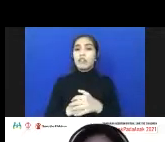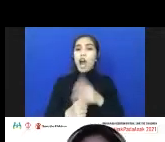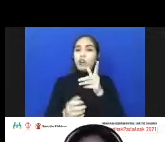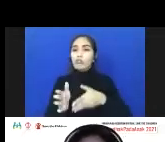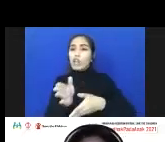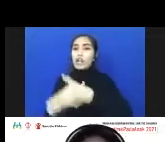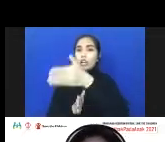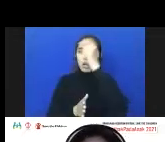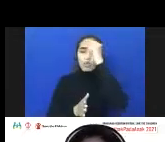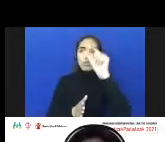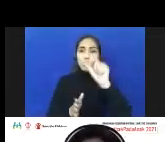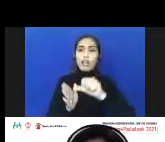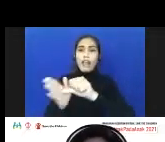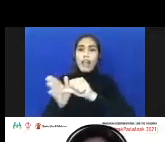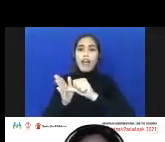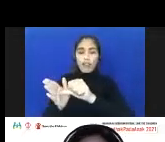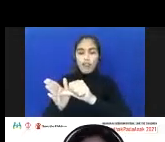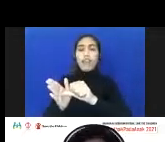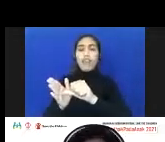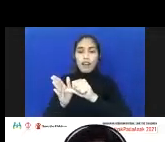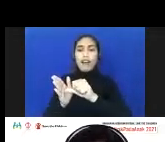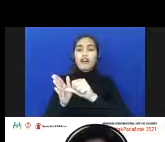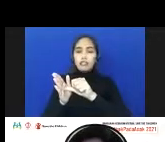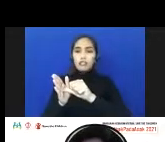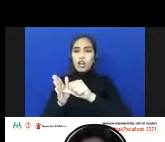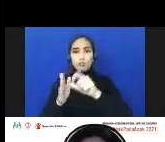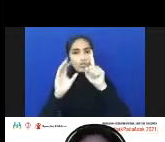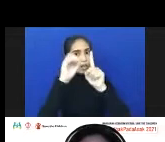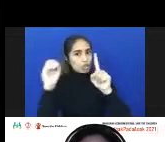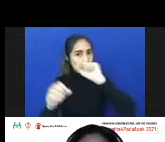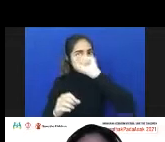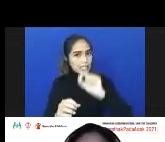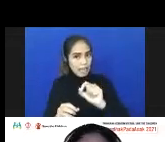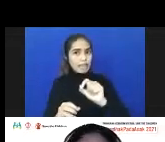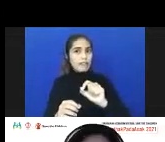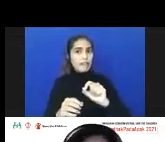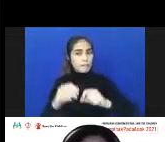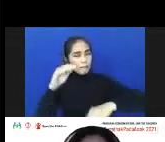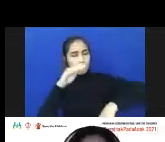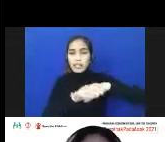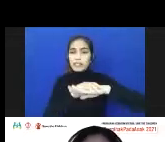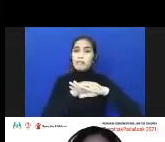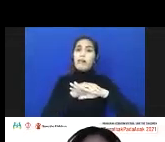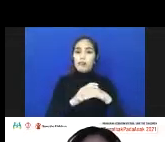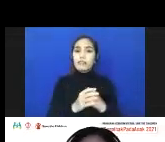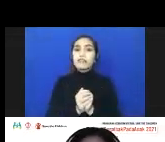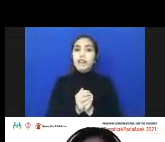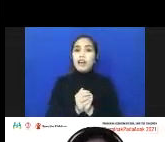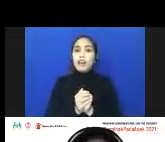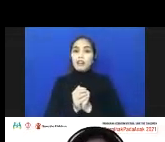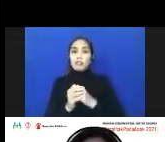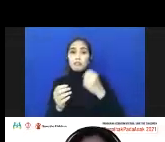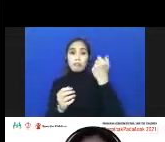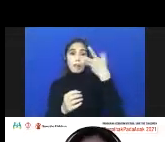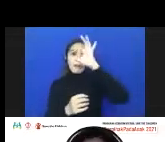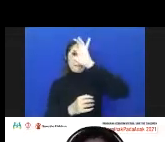dilaksanakan untuk pelayanan MTBS ini harus 100% karena itu merupakan standar minimal. Persentase